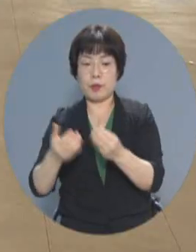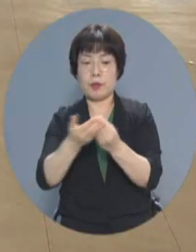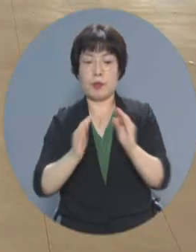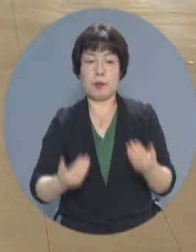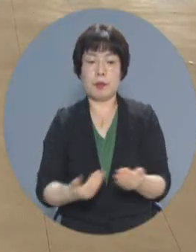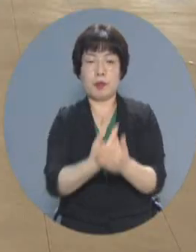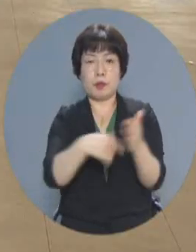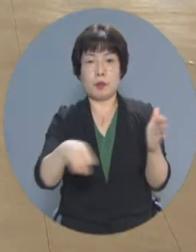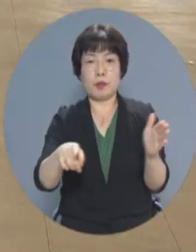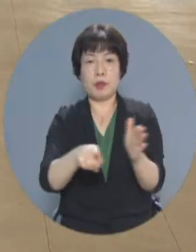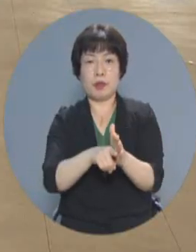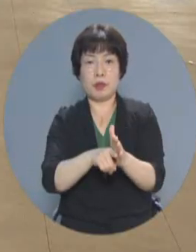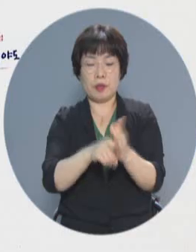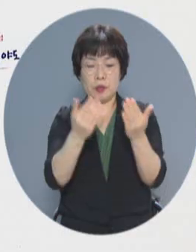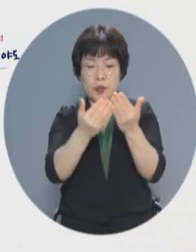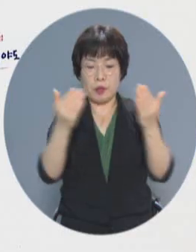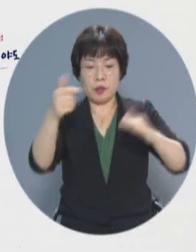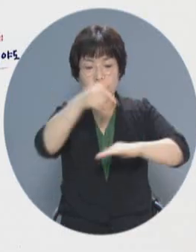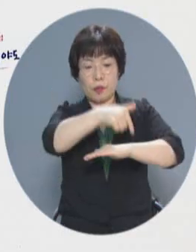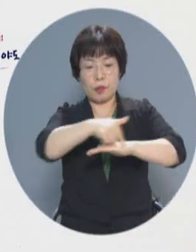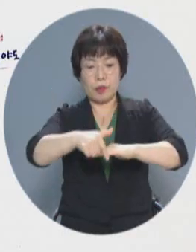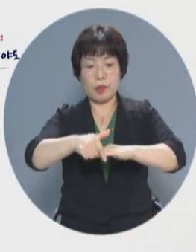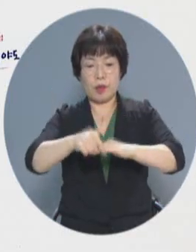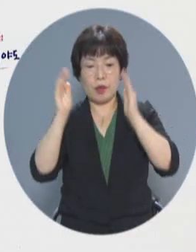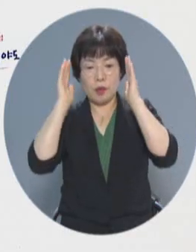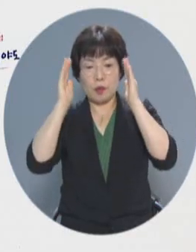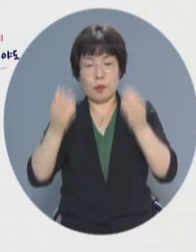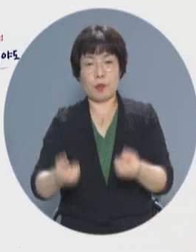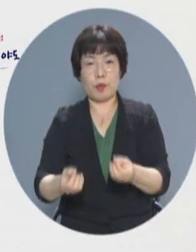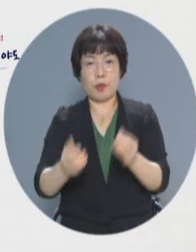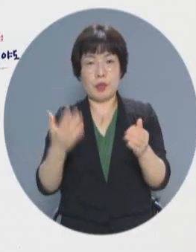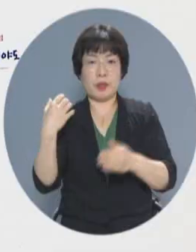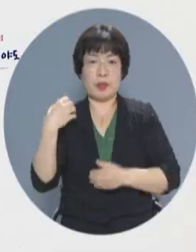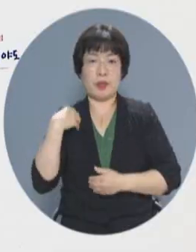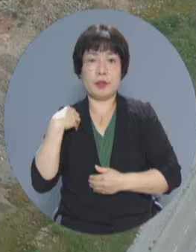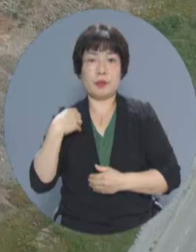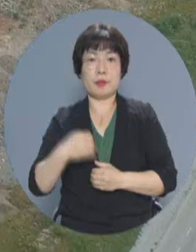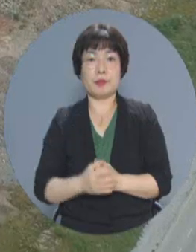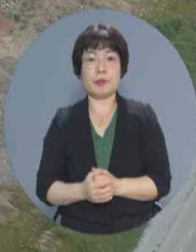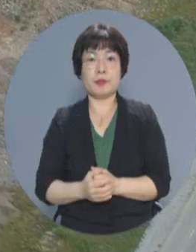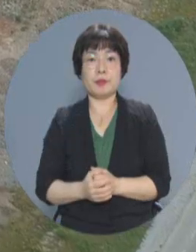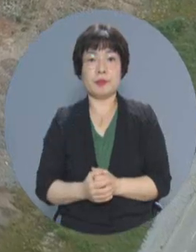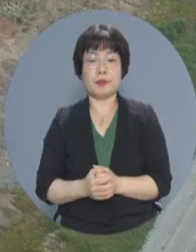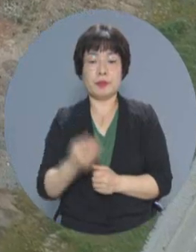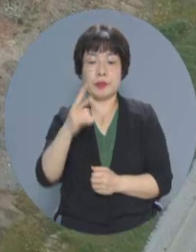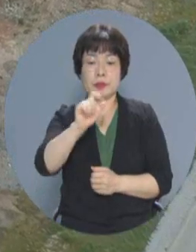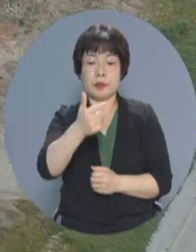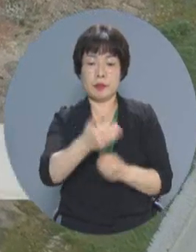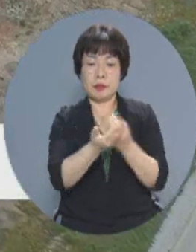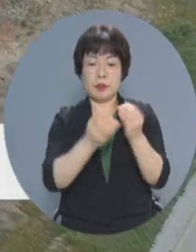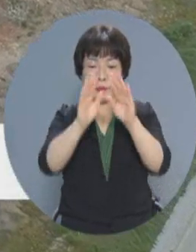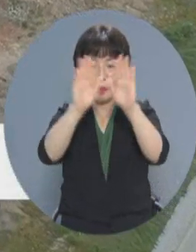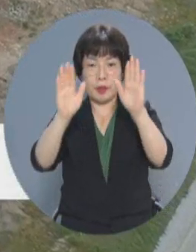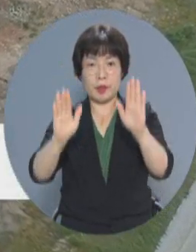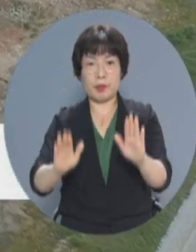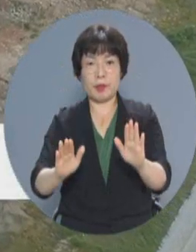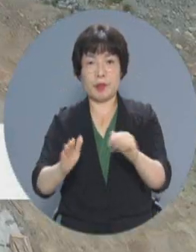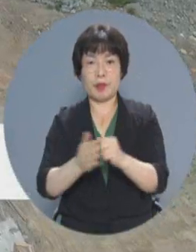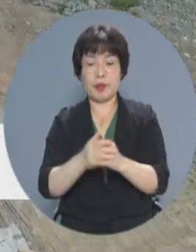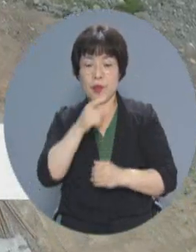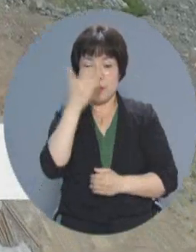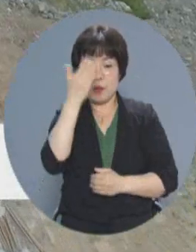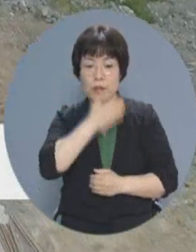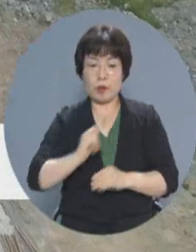발전 전략에 대한 전시 기획과 학술 행사 등을 주도합니다. 2026 여수 세계 섬 박람회는